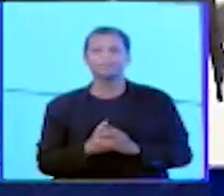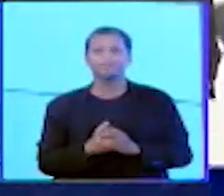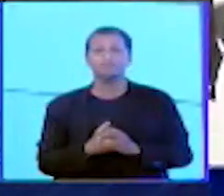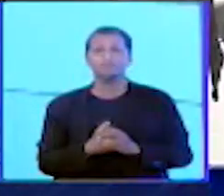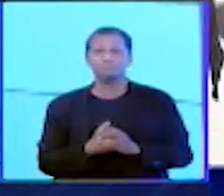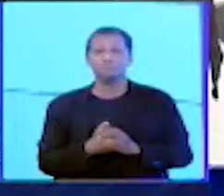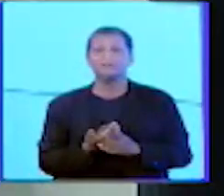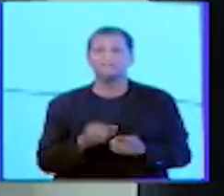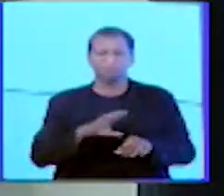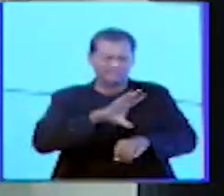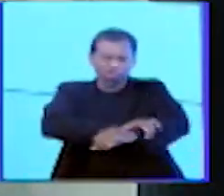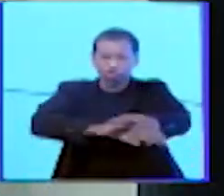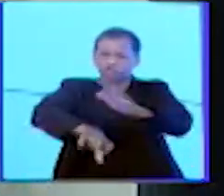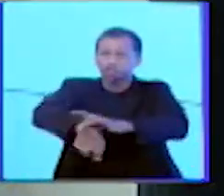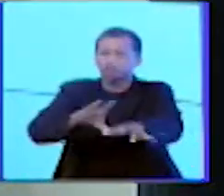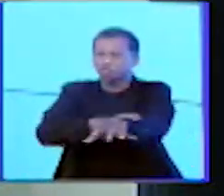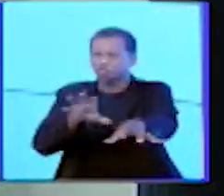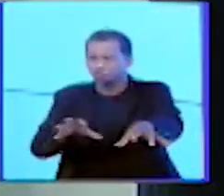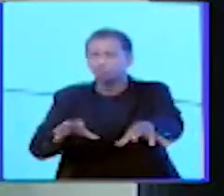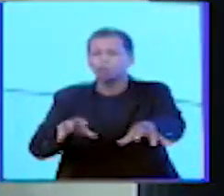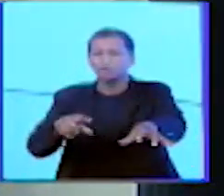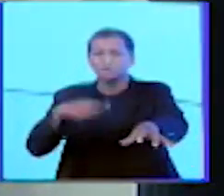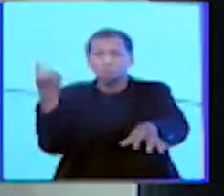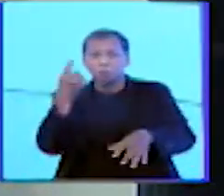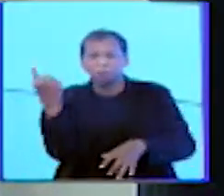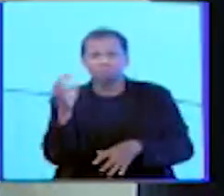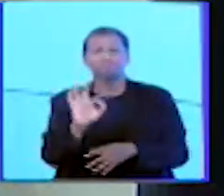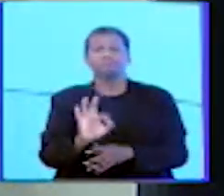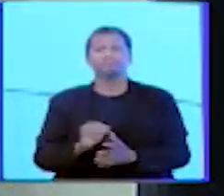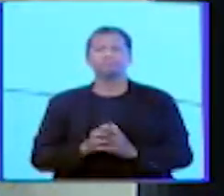permukaan dari fasilitas umum. Dari Jakarta, Bibi Kristami, Eka Rusmanda, Herutri, iNews melaporkan.